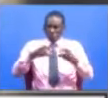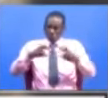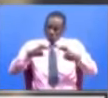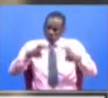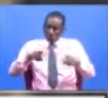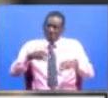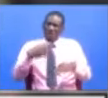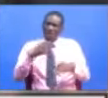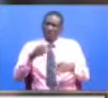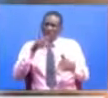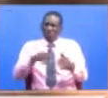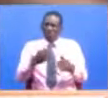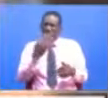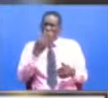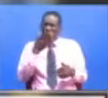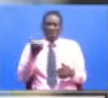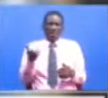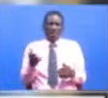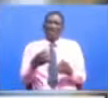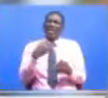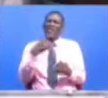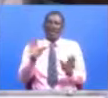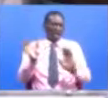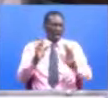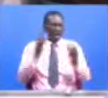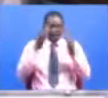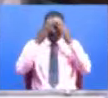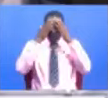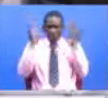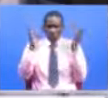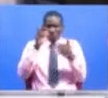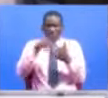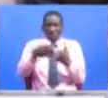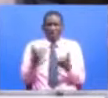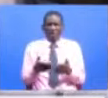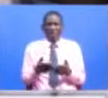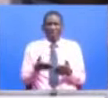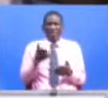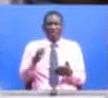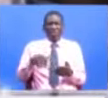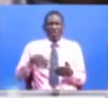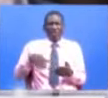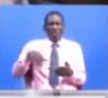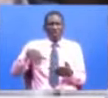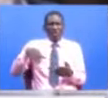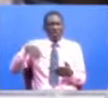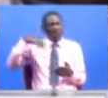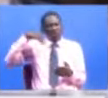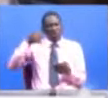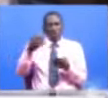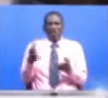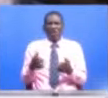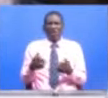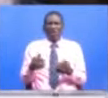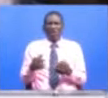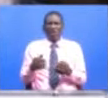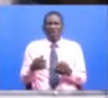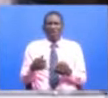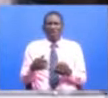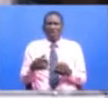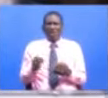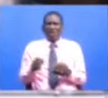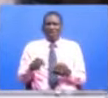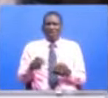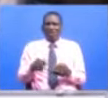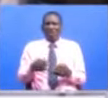na nini hiyo ninasikia inanuka. Akamwambia ati sijui ni mambo ya dongi, mavitu ya dongi. Alienda akamwaga, bwana